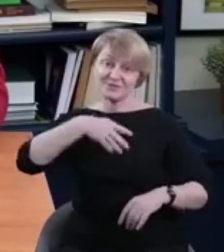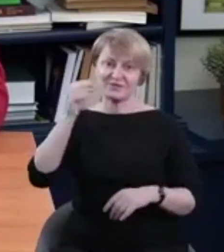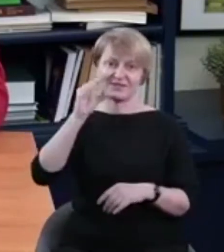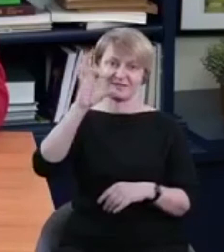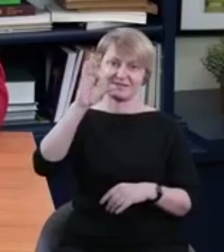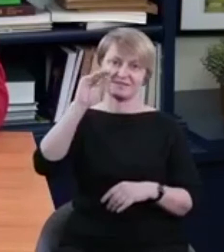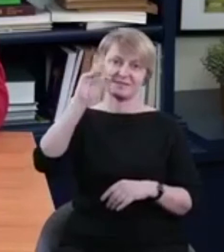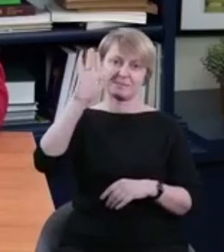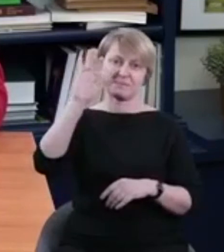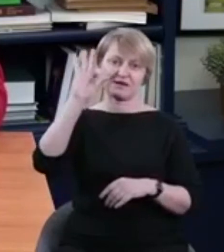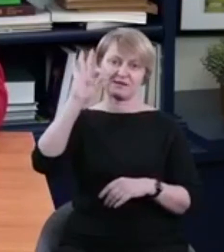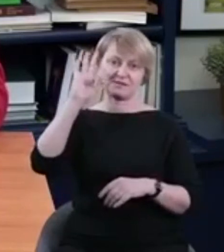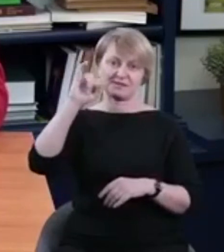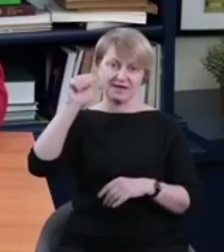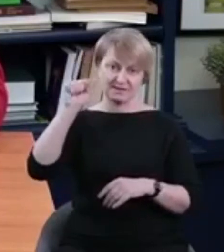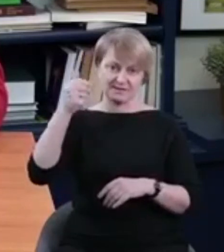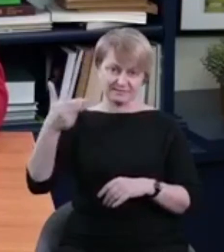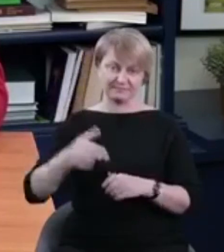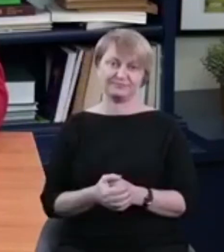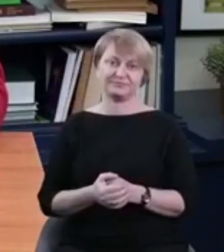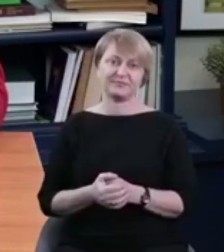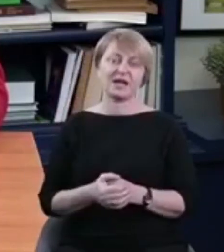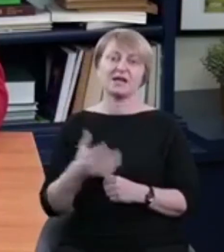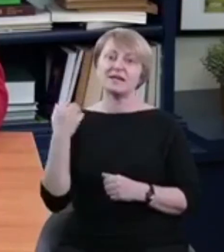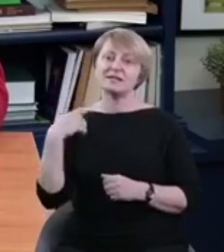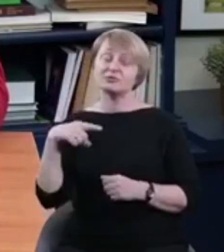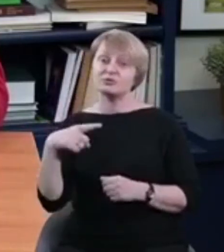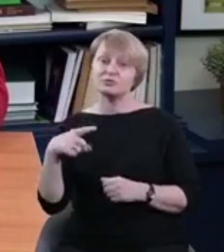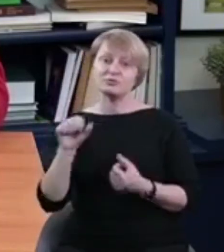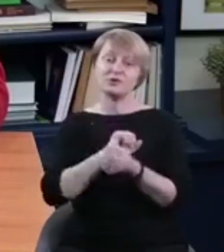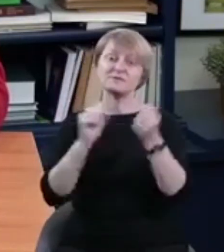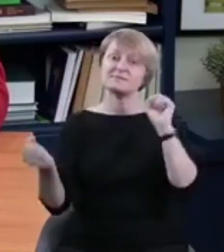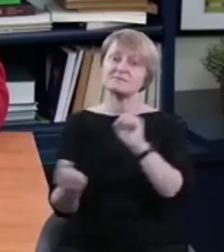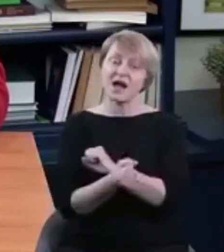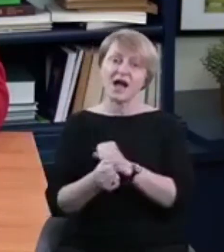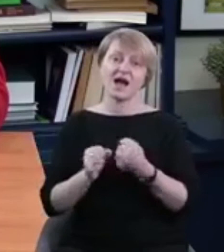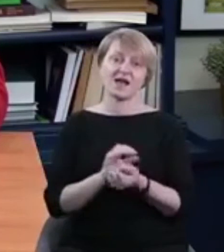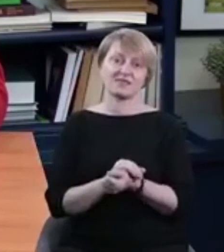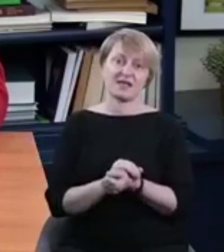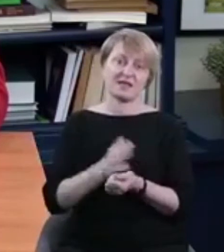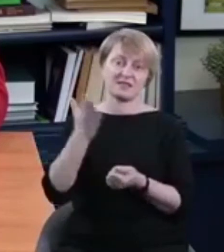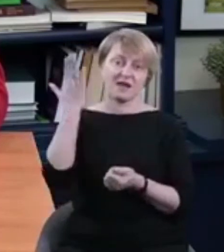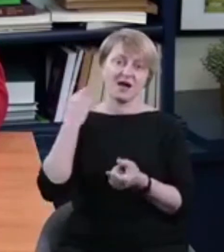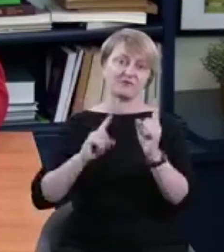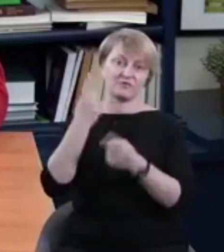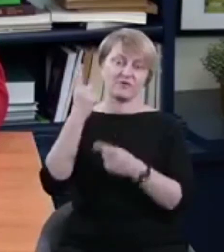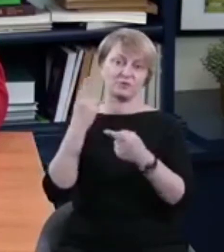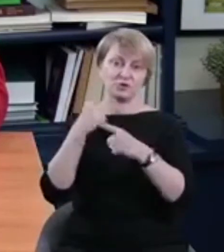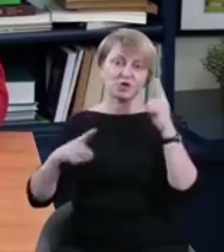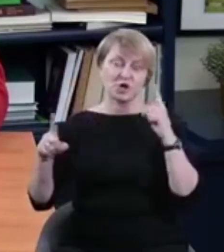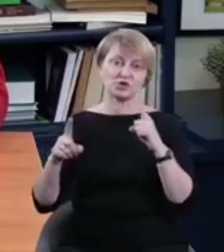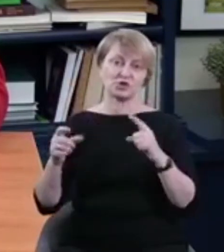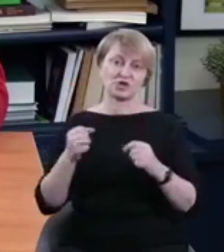i i za chwilkę ogromna zmiana bo w przyszłym roku doczekamy się ogromna zmiana w miejscu danej fabryki części samochodowych którą